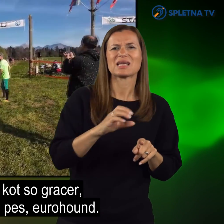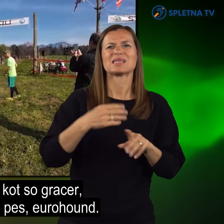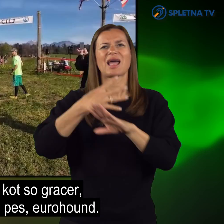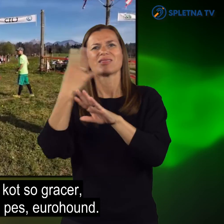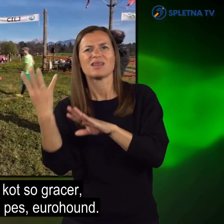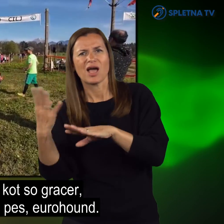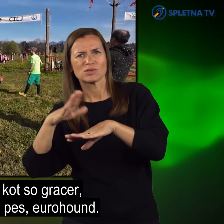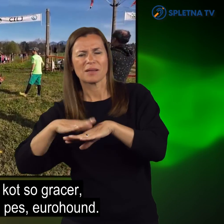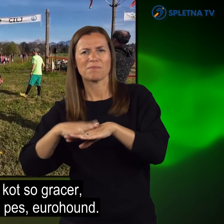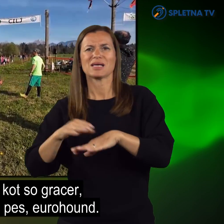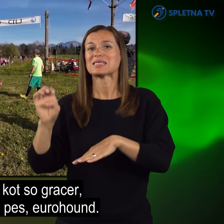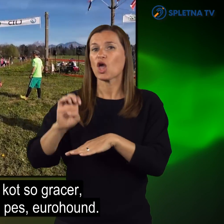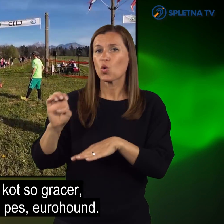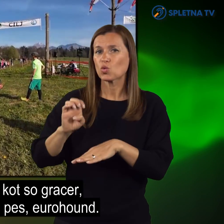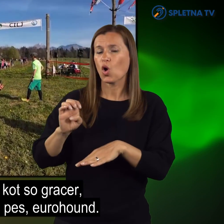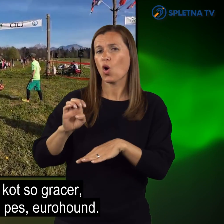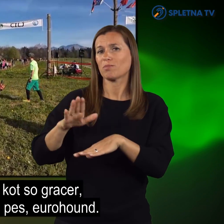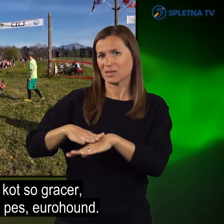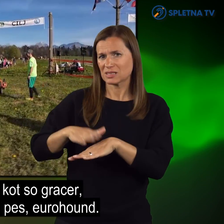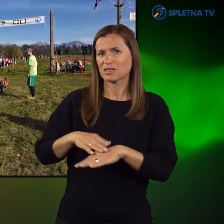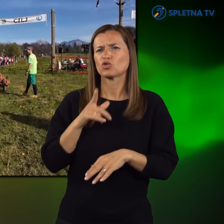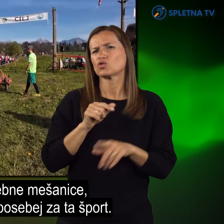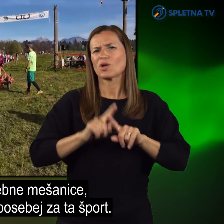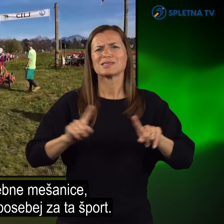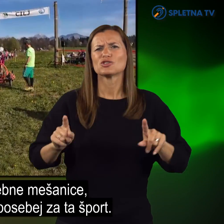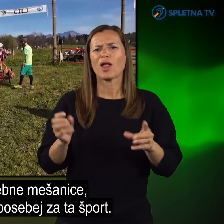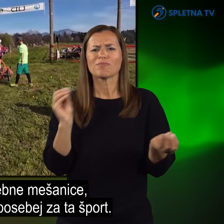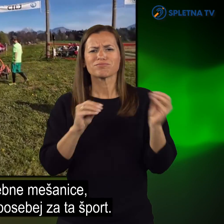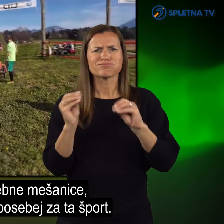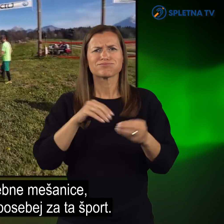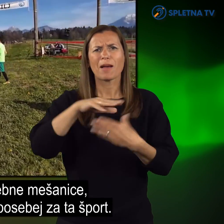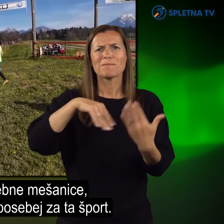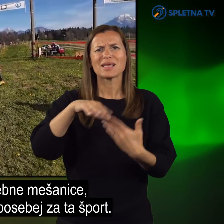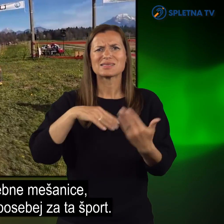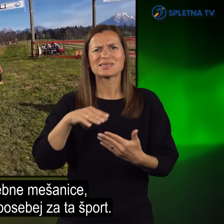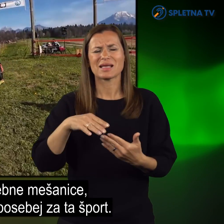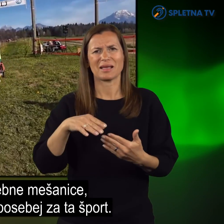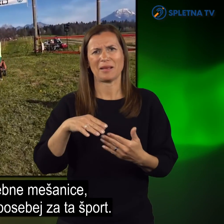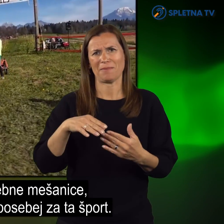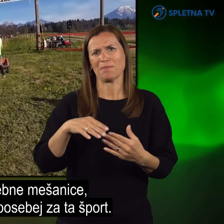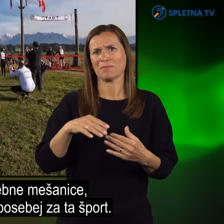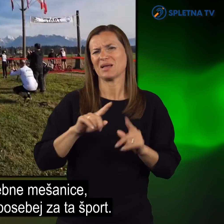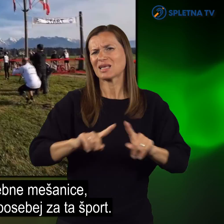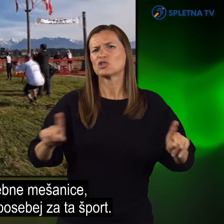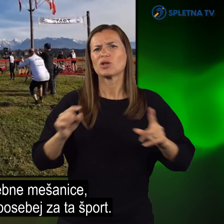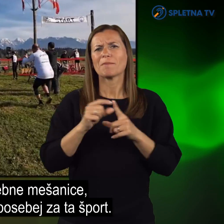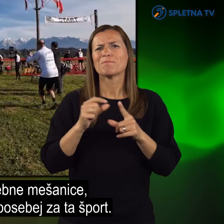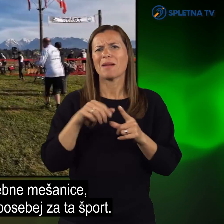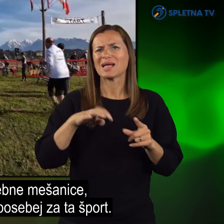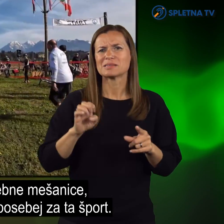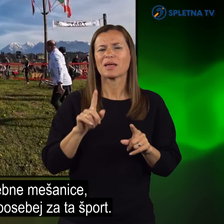kot so Greystar, Scandinavian Hound, Eurohound. To so posebni miksi različnih pasem, ki so